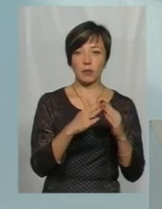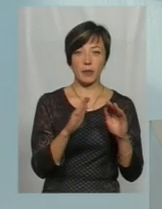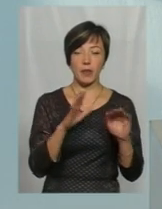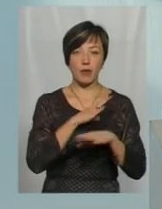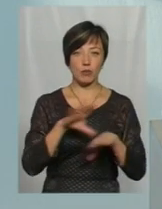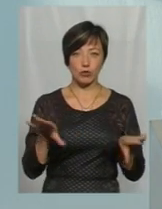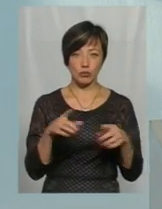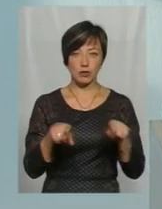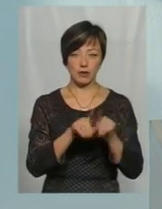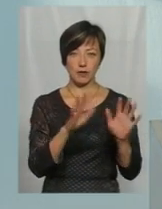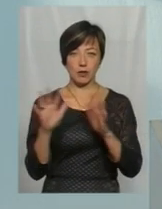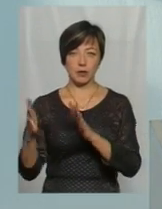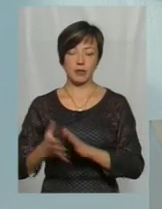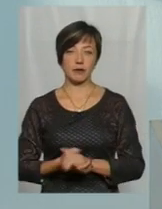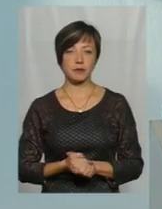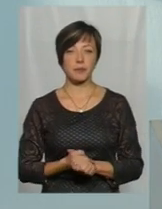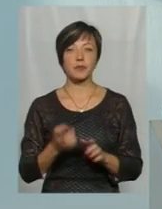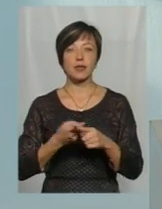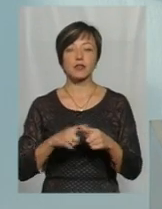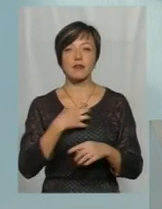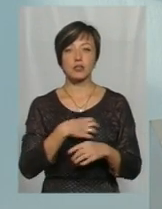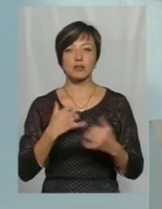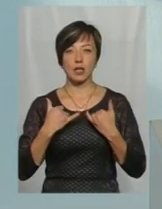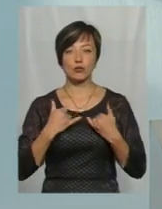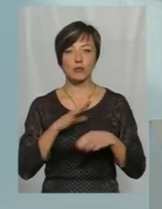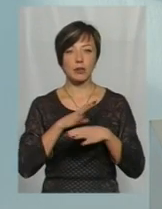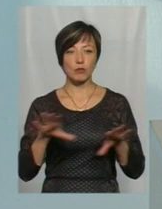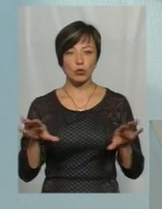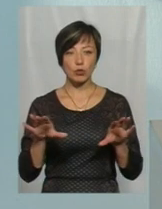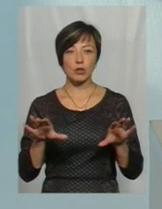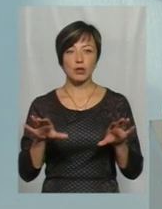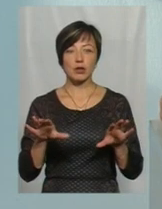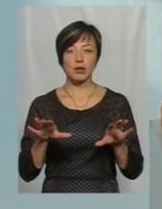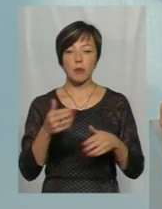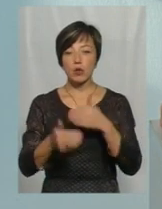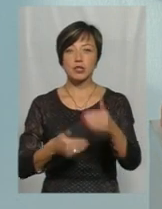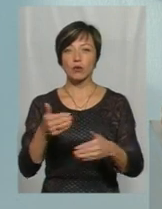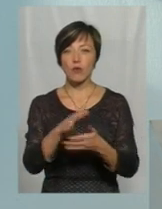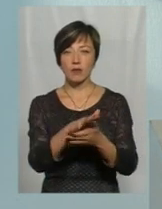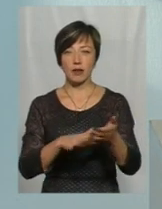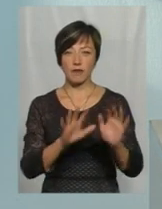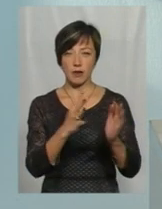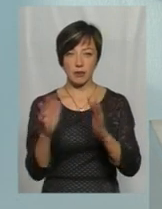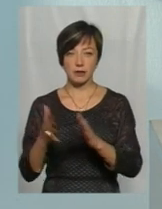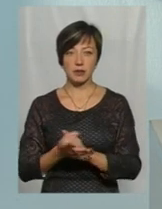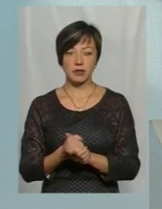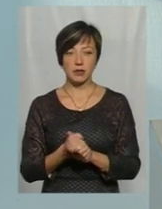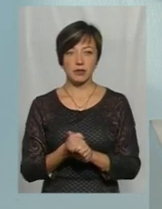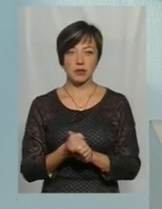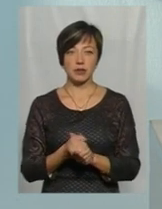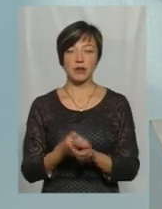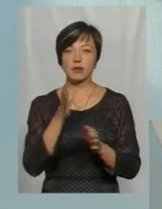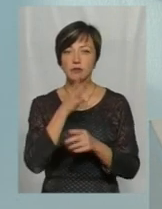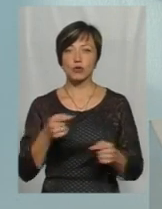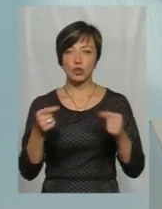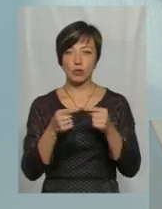домашніх осередків таких випадків немає. Оце важливо для нас, щоб не було послідовних випадків. Значить, ми